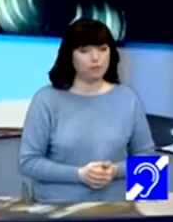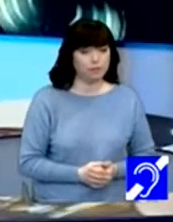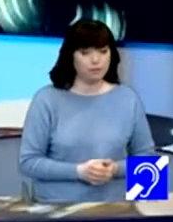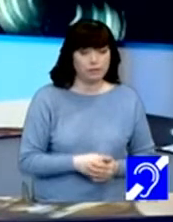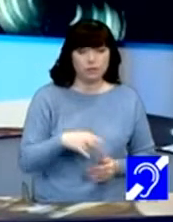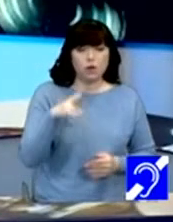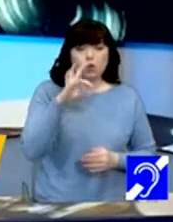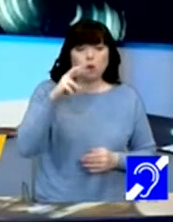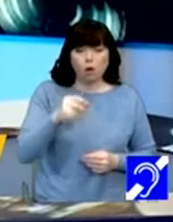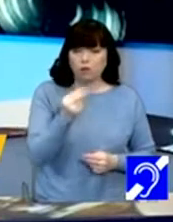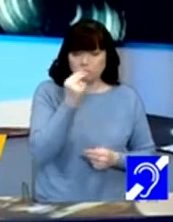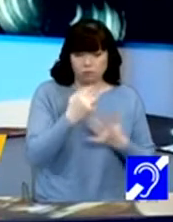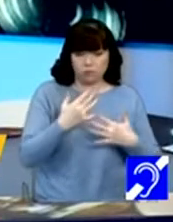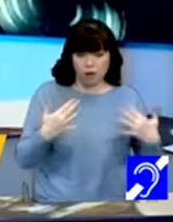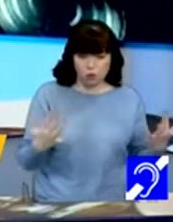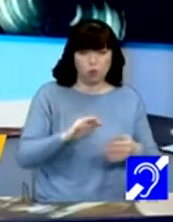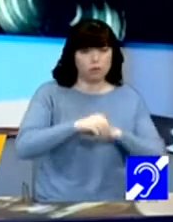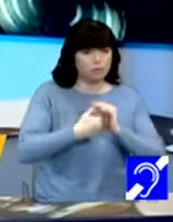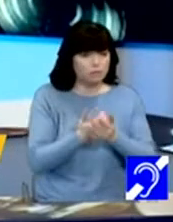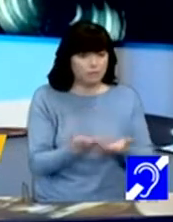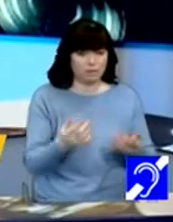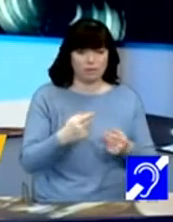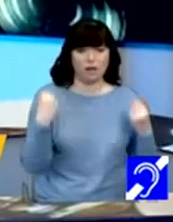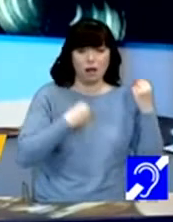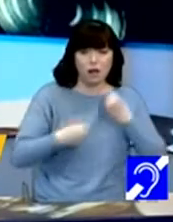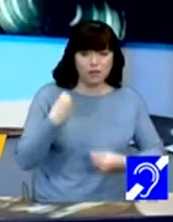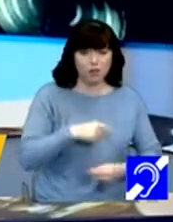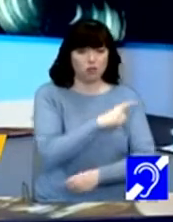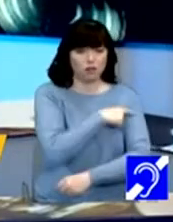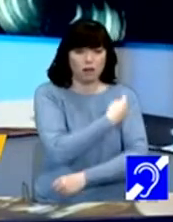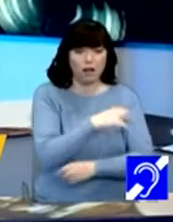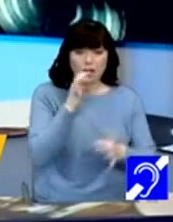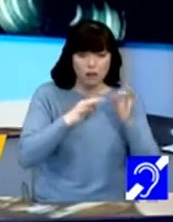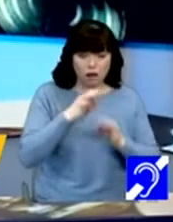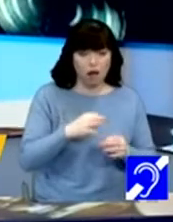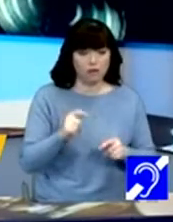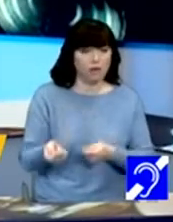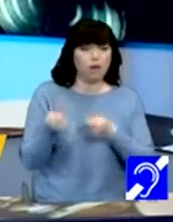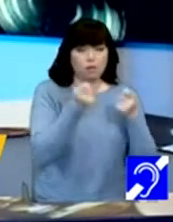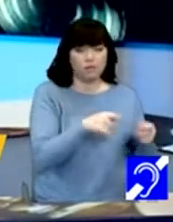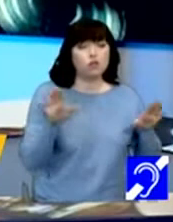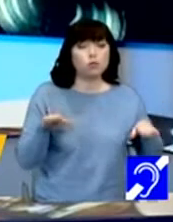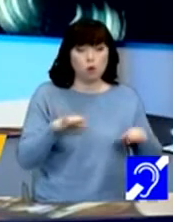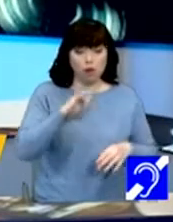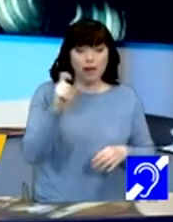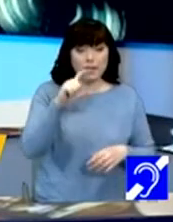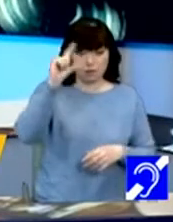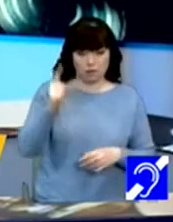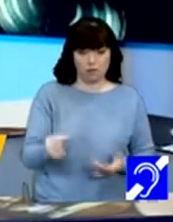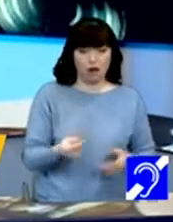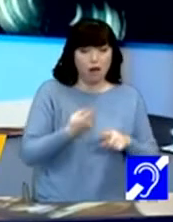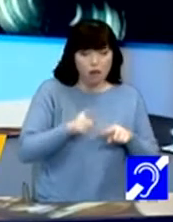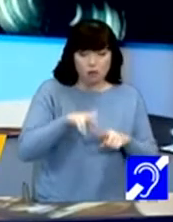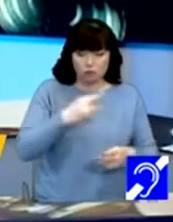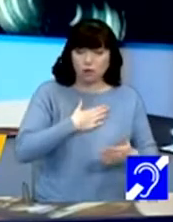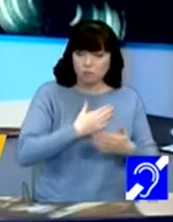O tonă de produse alimentare, de igienă, haine, medicamente și alte bunuri au ajuns la Soroca tocmai din Italia. Gestul